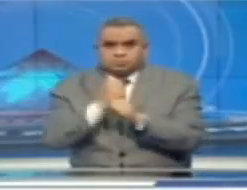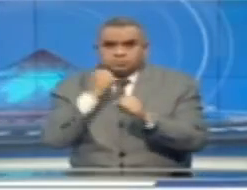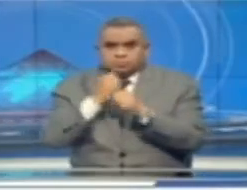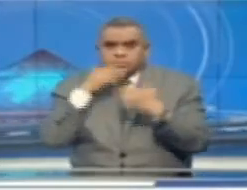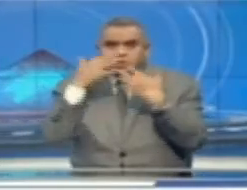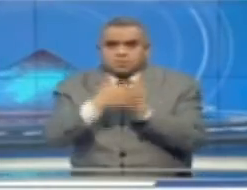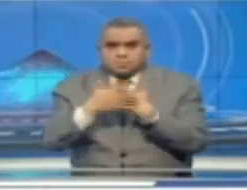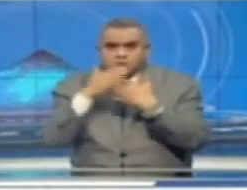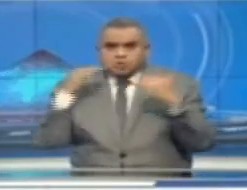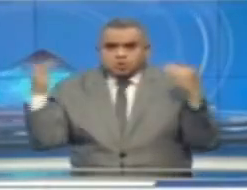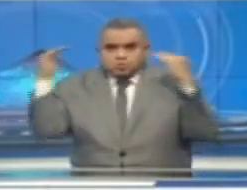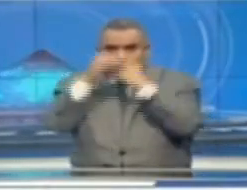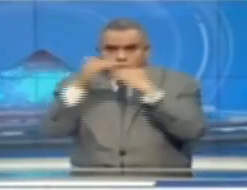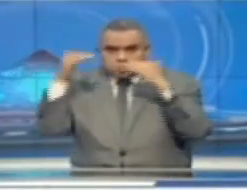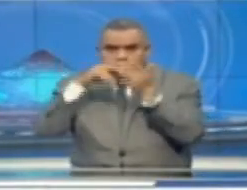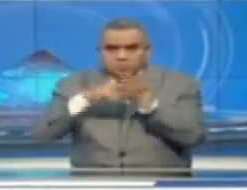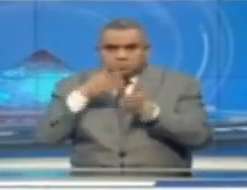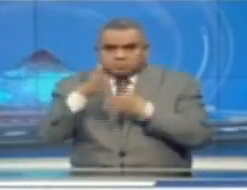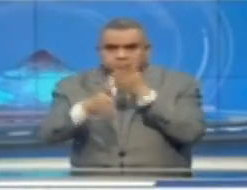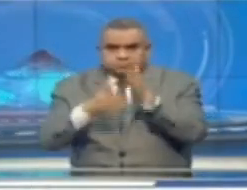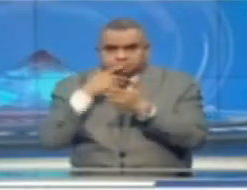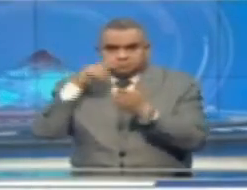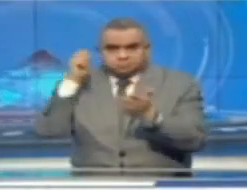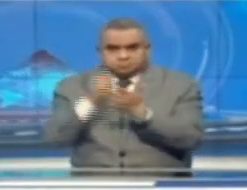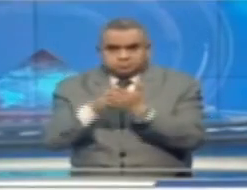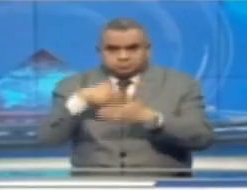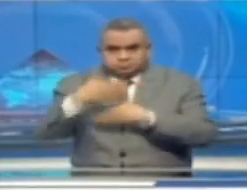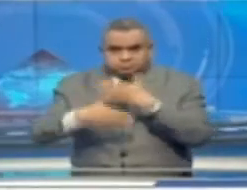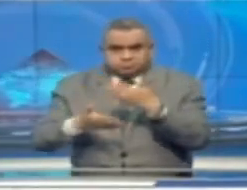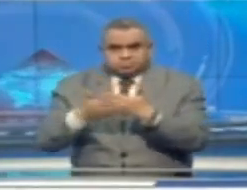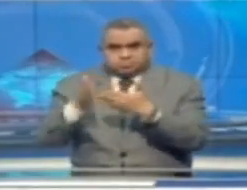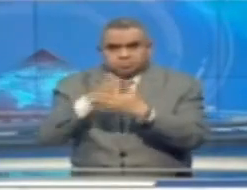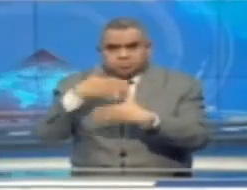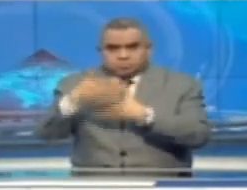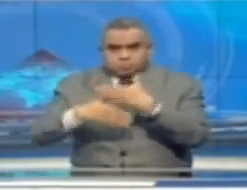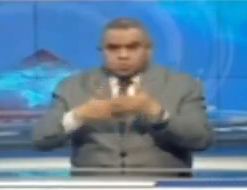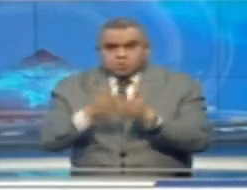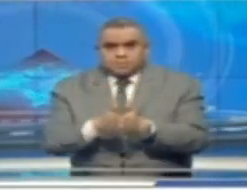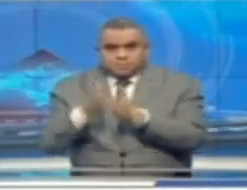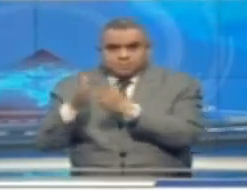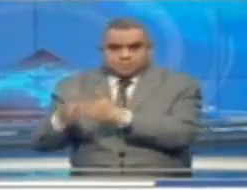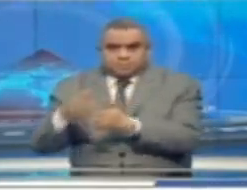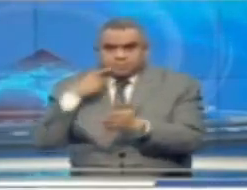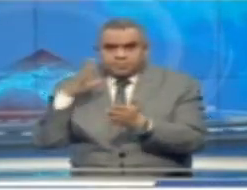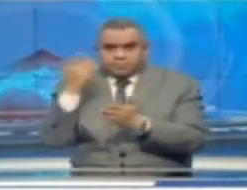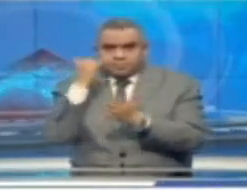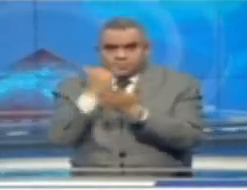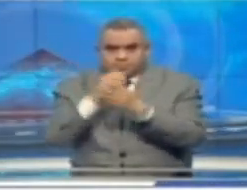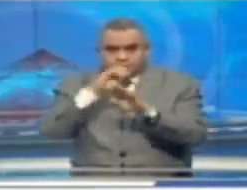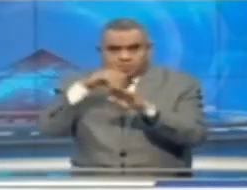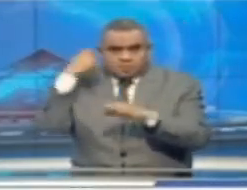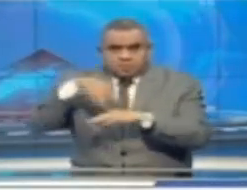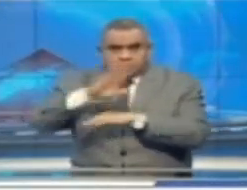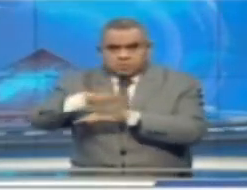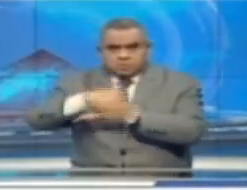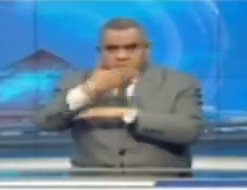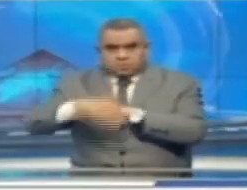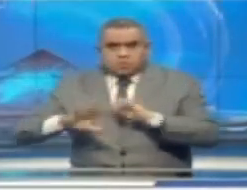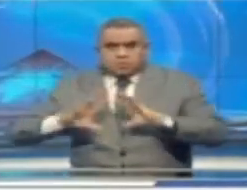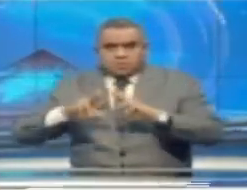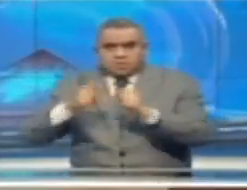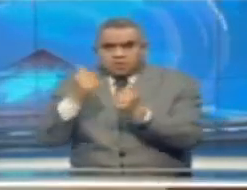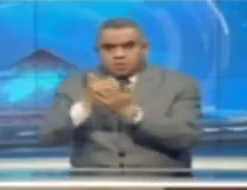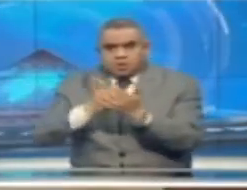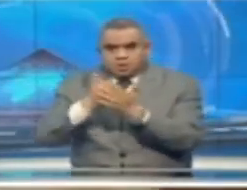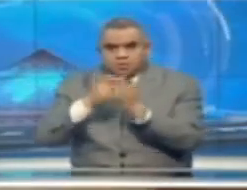بمشروعات الطرق تمهيدا لدخول حيز التشغيل في أقرب وقت ممكن. من جانبها نوهت وزيرة التخطيط والتنمية